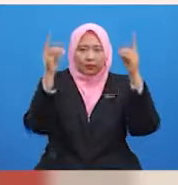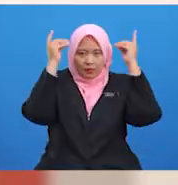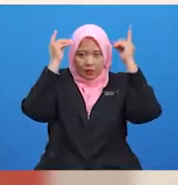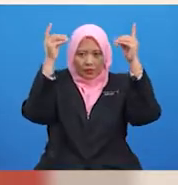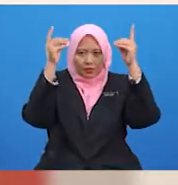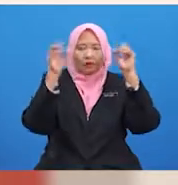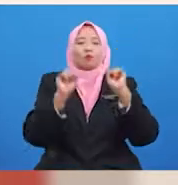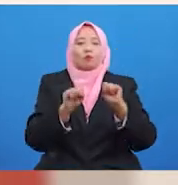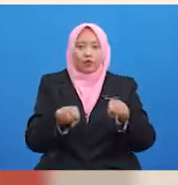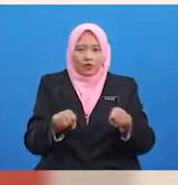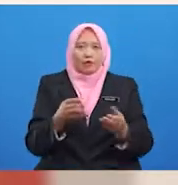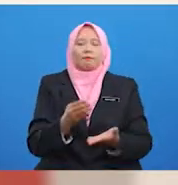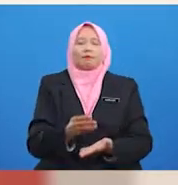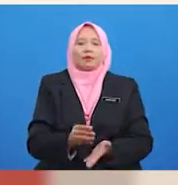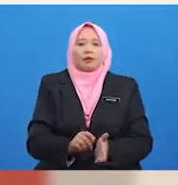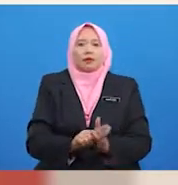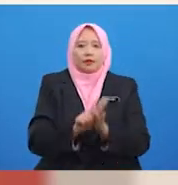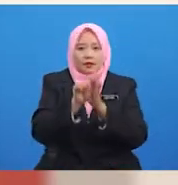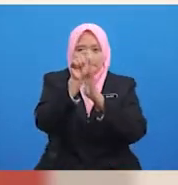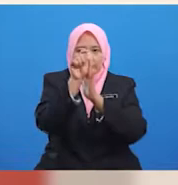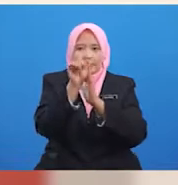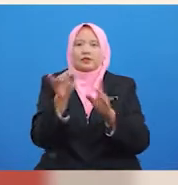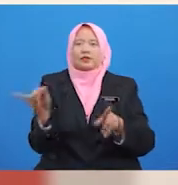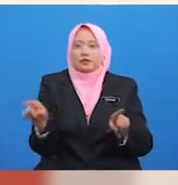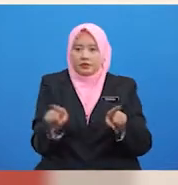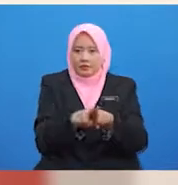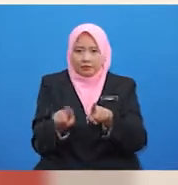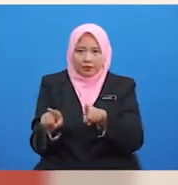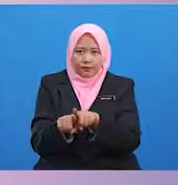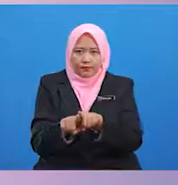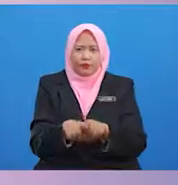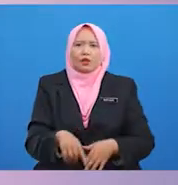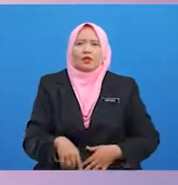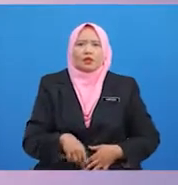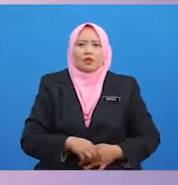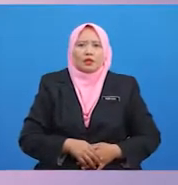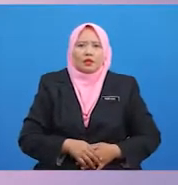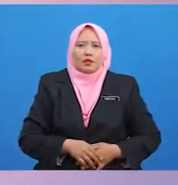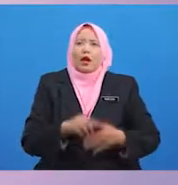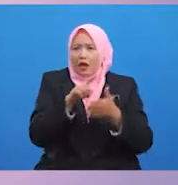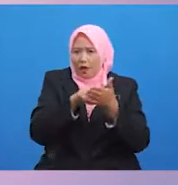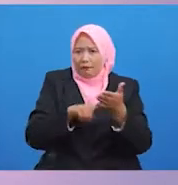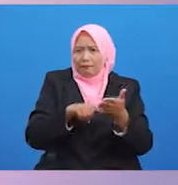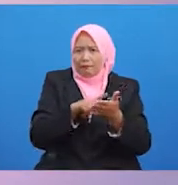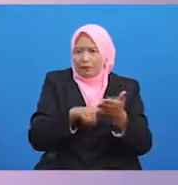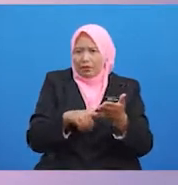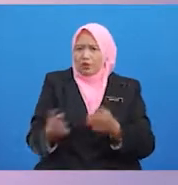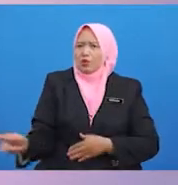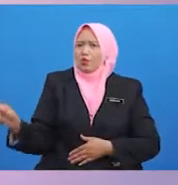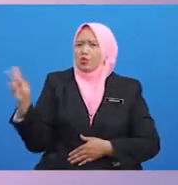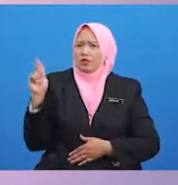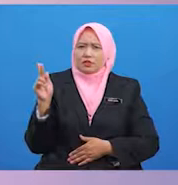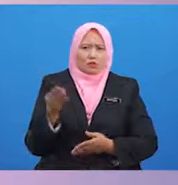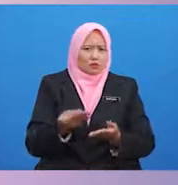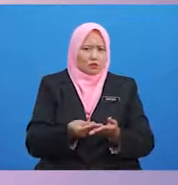Sebelum itu, apakah yang dimaksudkan dengan kuasa beli? kuasa beli membawa